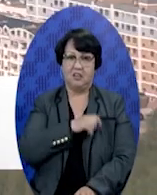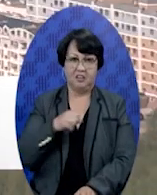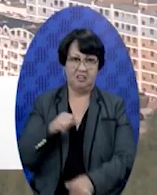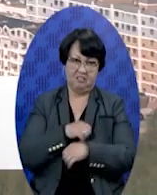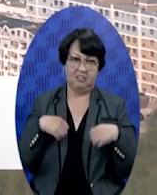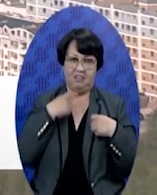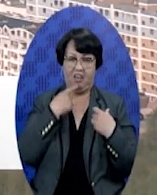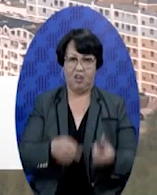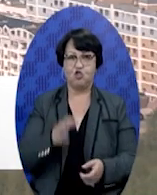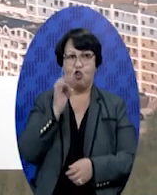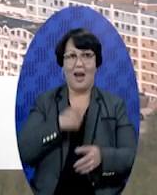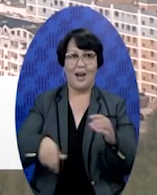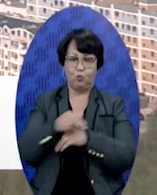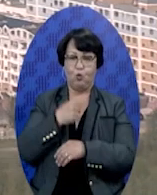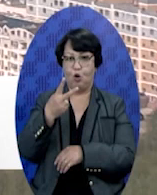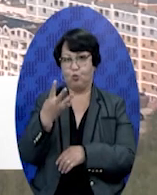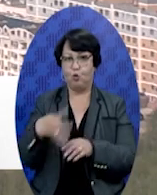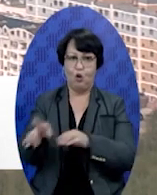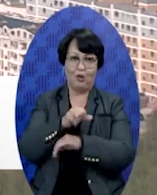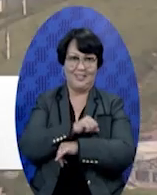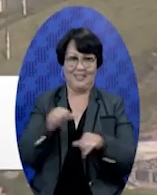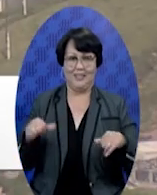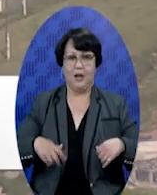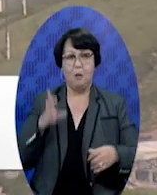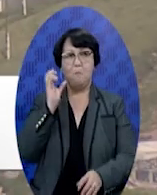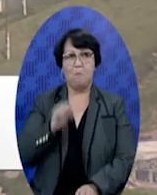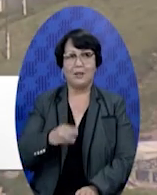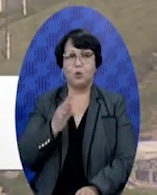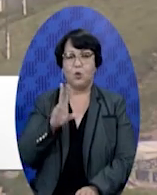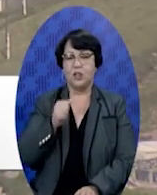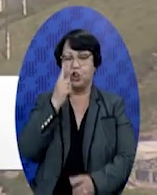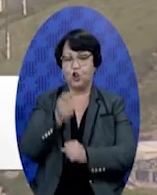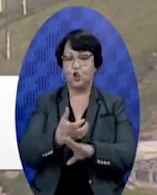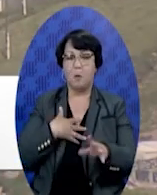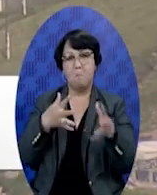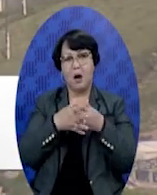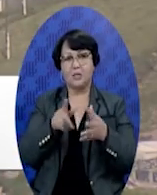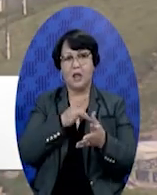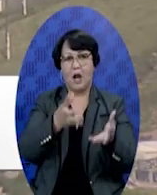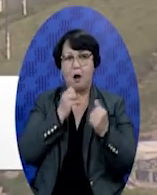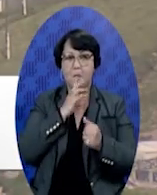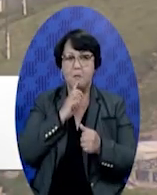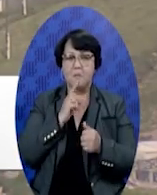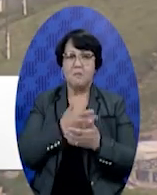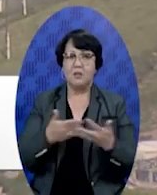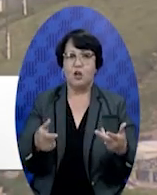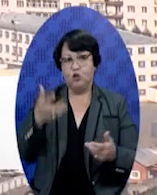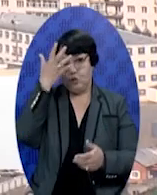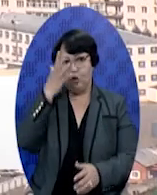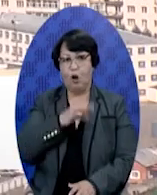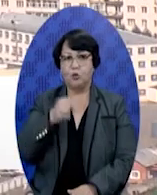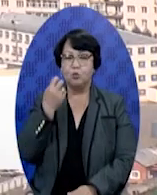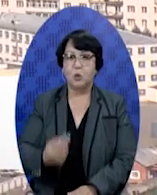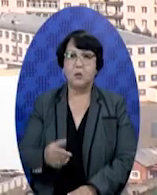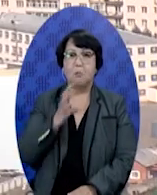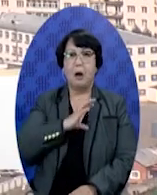Дараагийн баримт. Сонгон хайрхан дүүргийн 24-р хорооны иргэн Батулга жилийн өмнөөс ипотекийн зээлд хамрагдахаар метралан төрийн орон сууцны корпорац